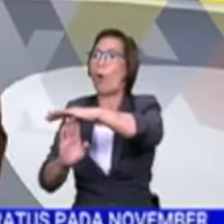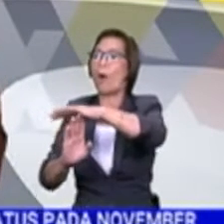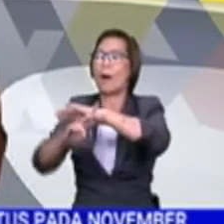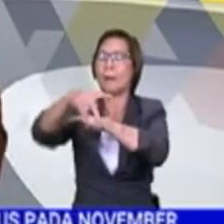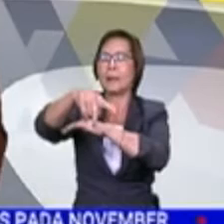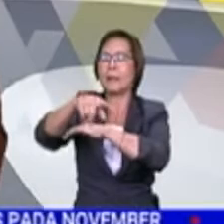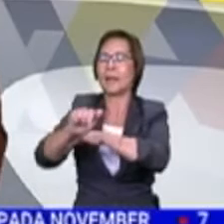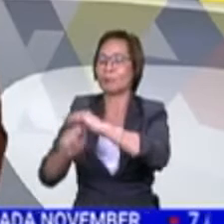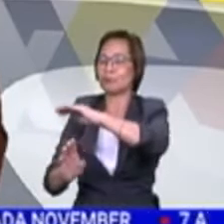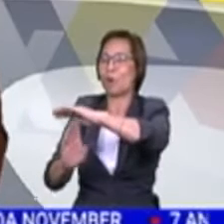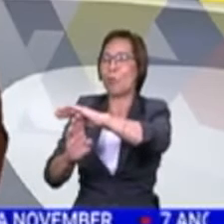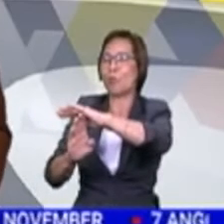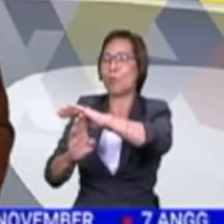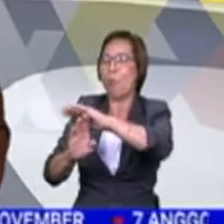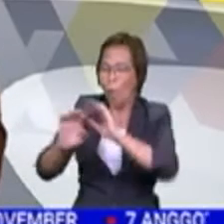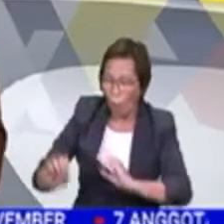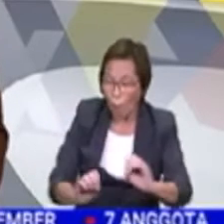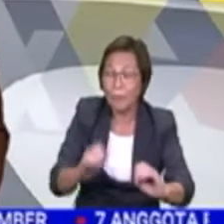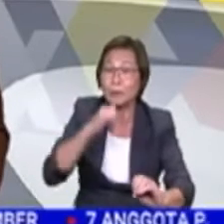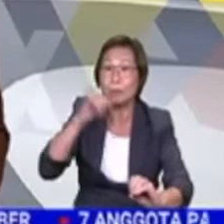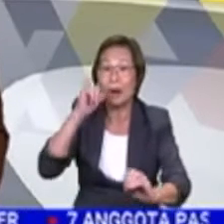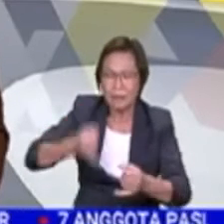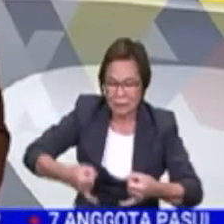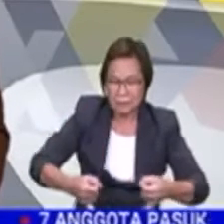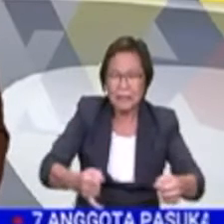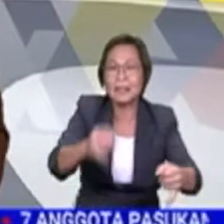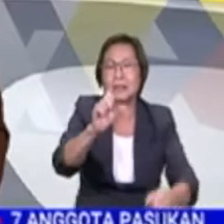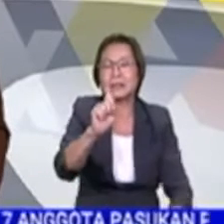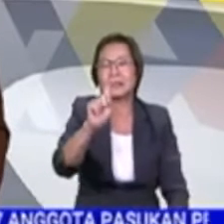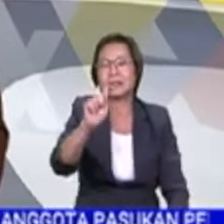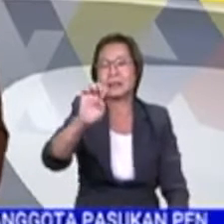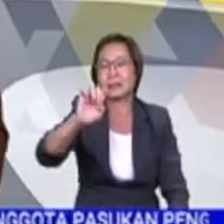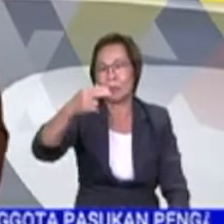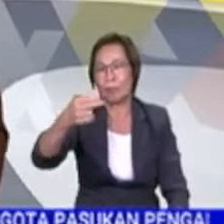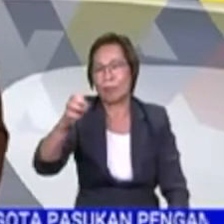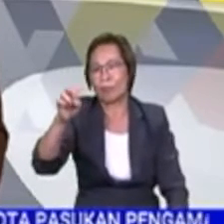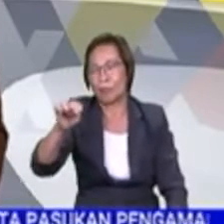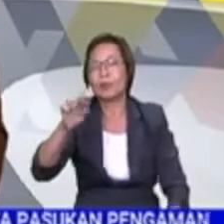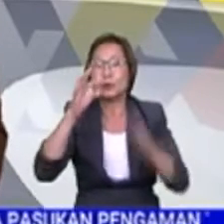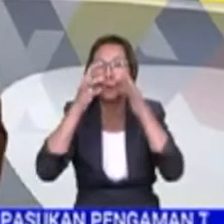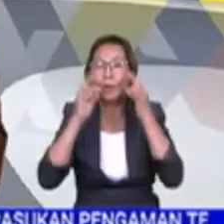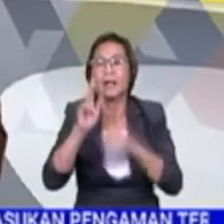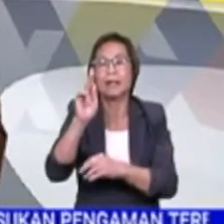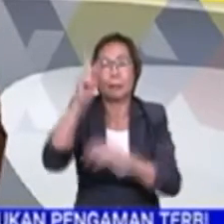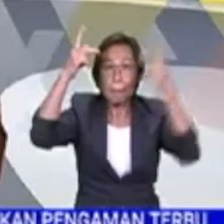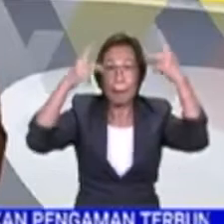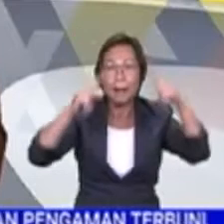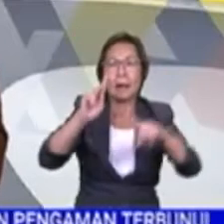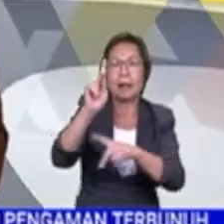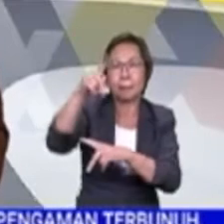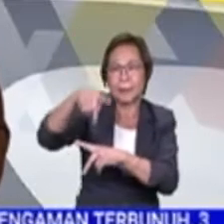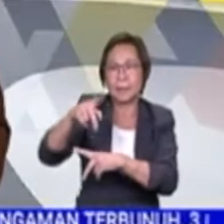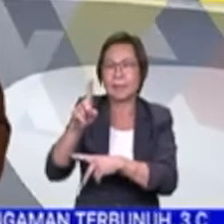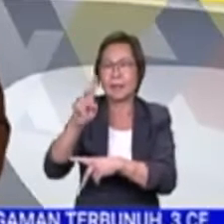gerakan UMNO PGA dalam satu operasi semalam di Jalan Stephen Yong, Kuching. Pengarah Kementerian Perdagangan Dalam Negeri dan Hal